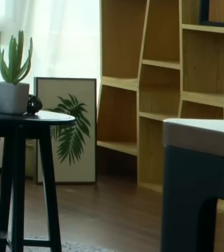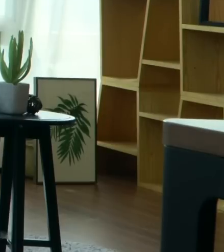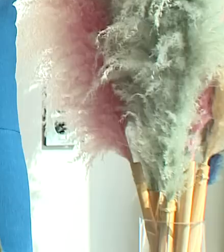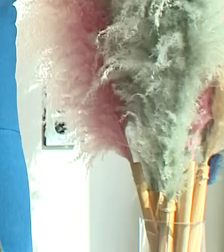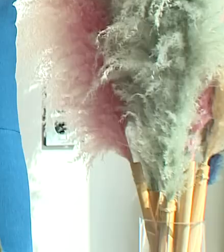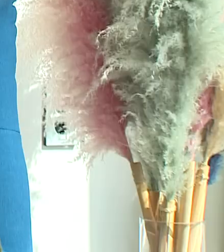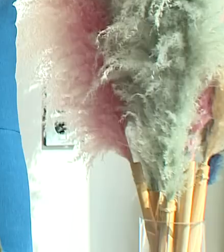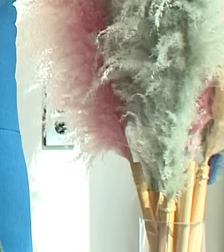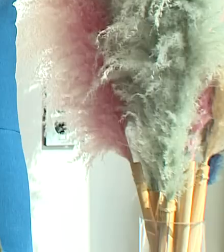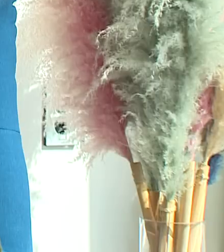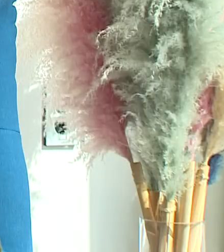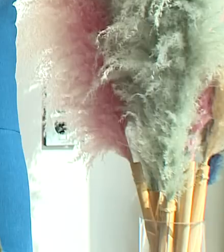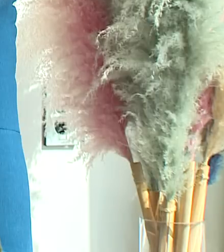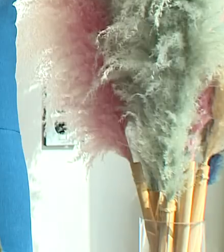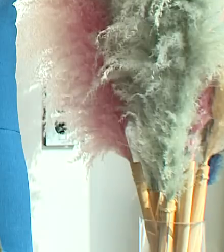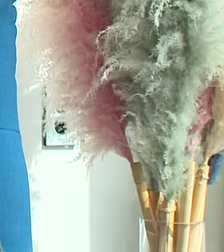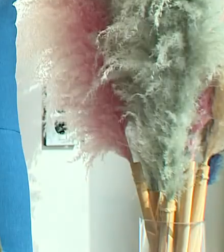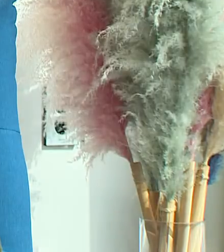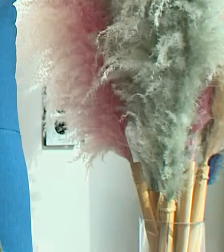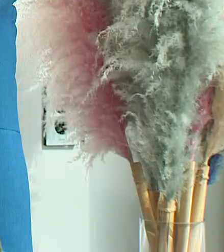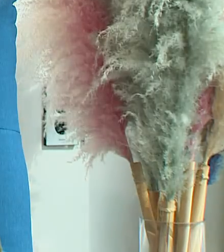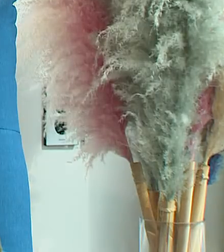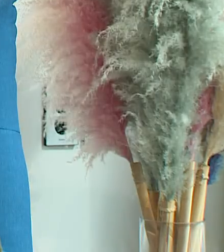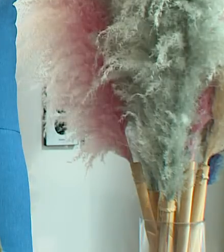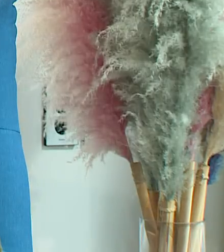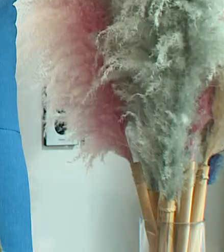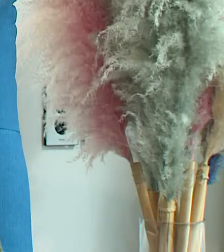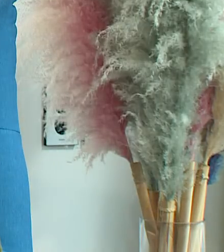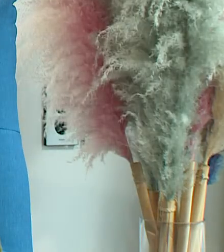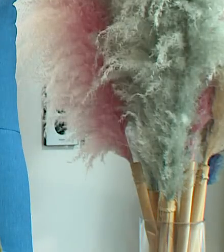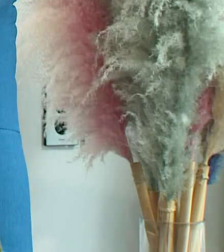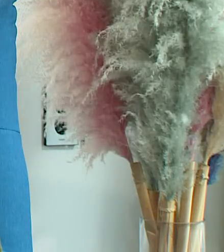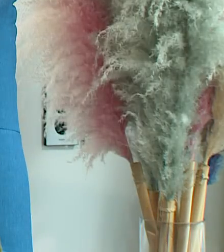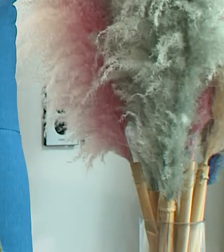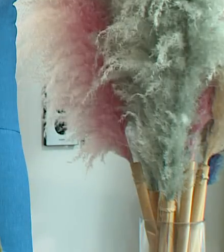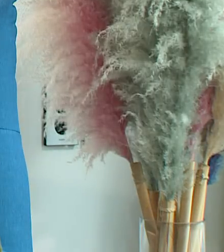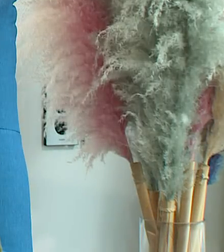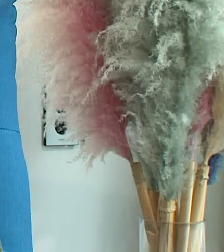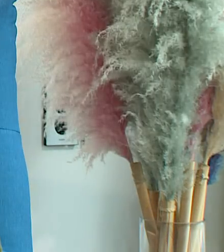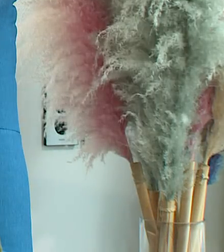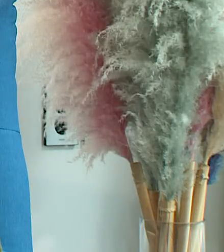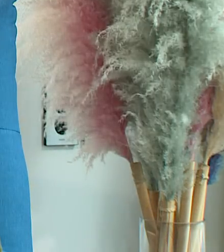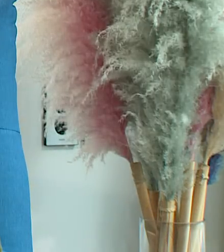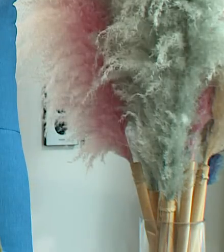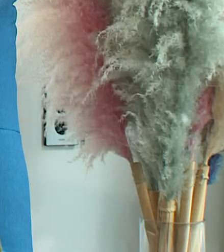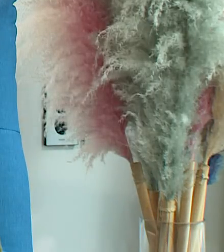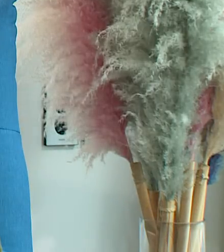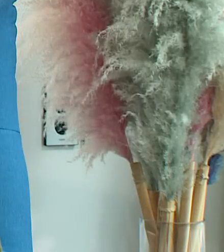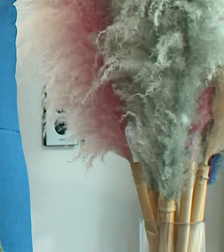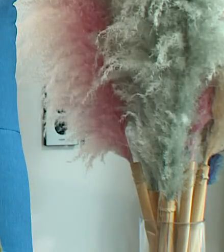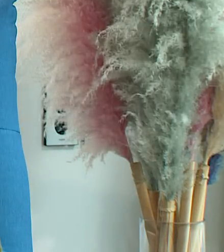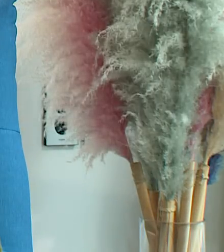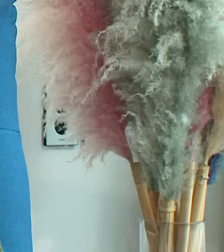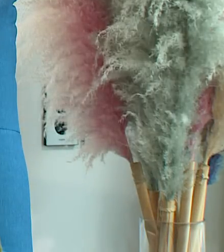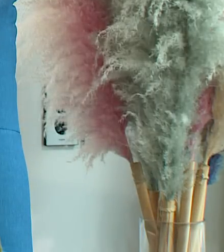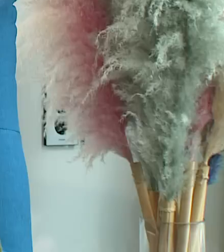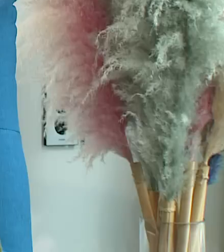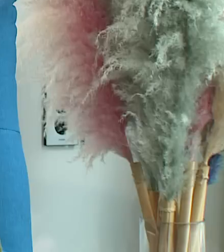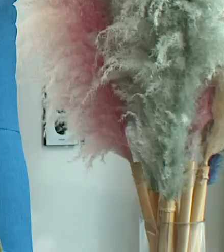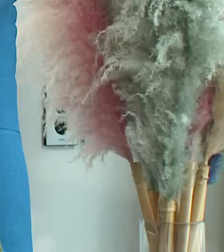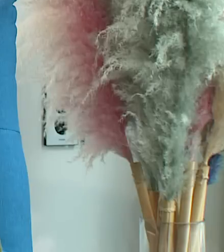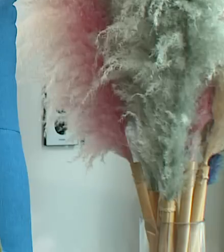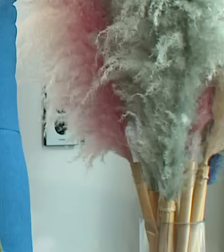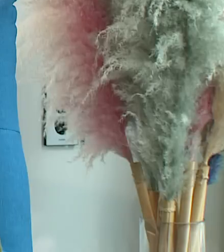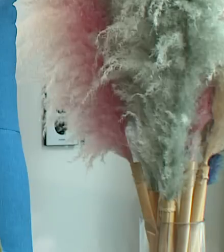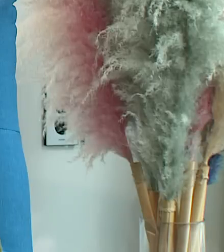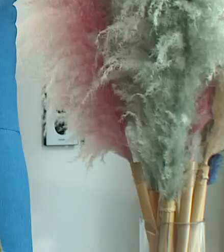평소에 수많은 사람들한테 기도해라 염불해라 굉장히 잔소리를 많이 했지만 실제로 꾸준히 열심히 하는 분들은